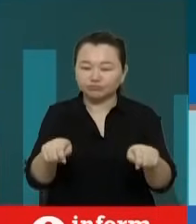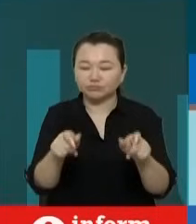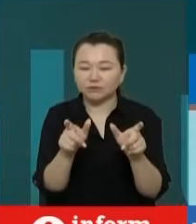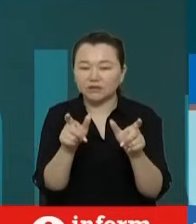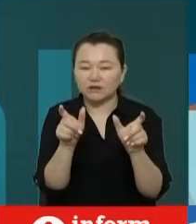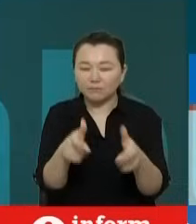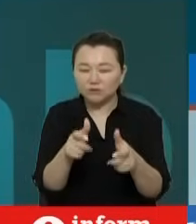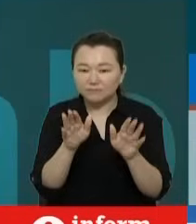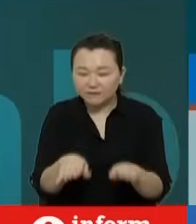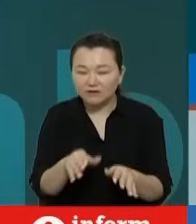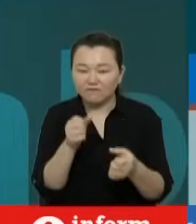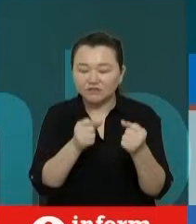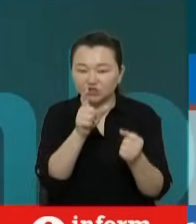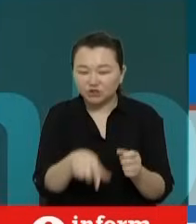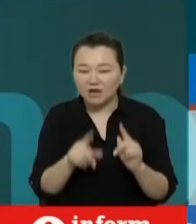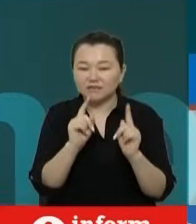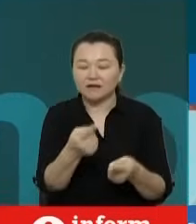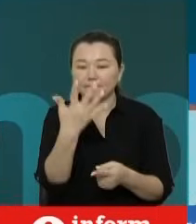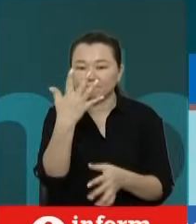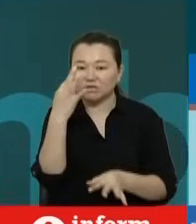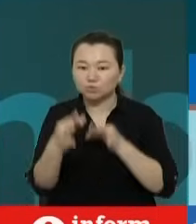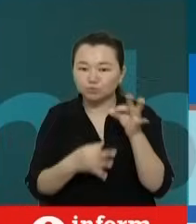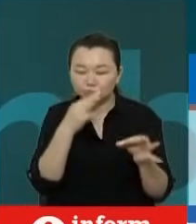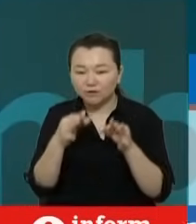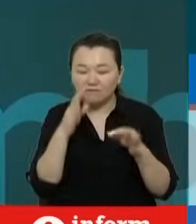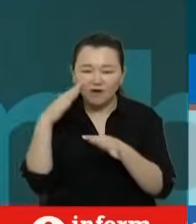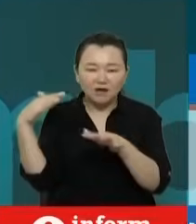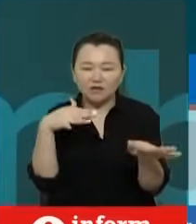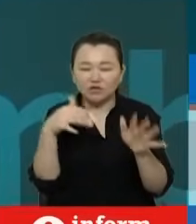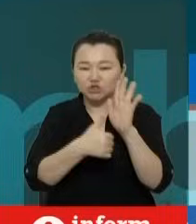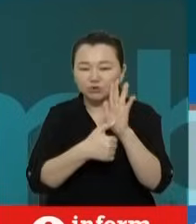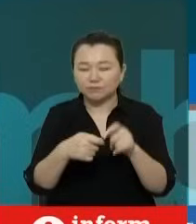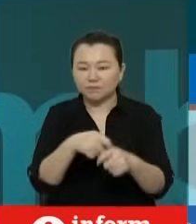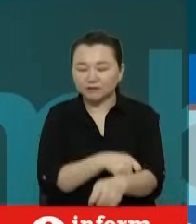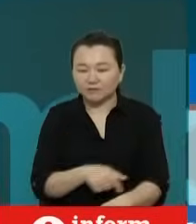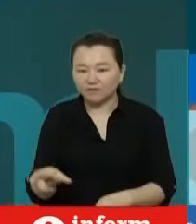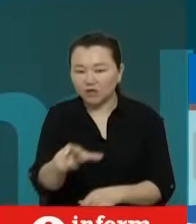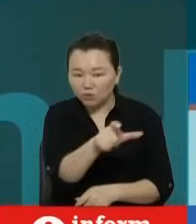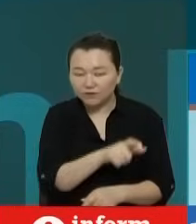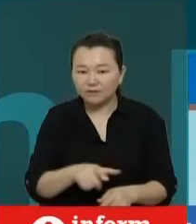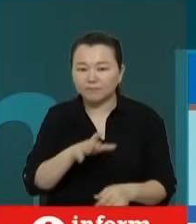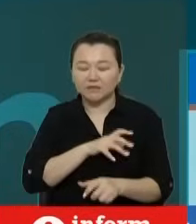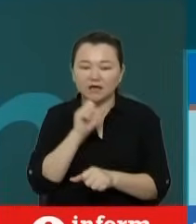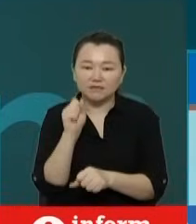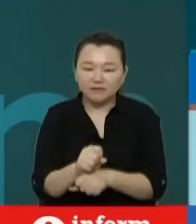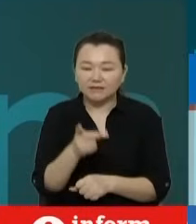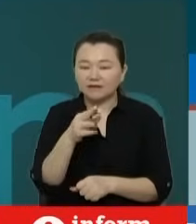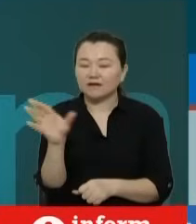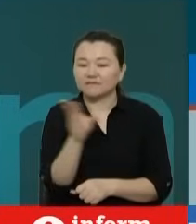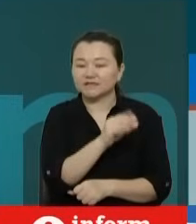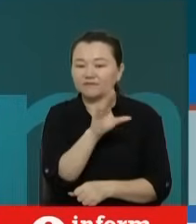Октябрьское водителя арестовали на 5 суток. Талые воды затопили 600 метров дороги. Движение было приостановлено для всех